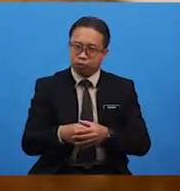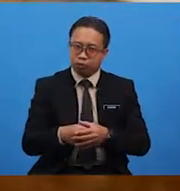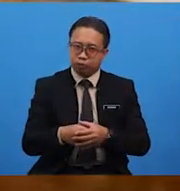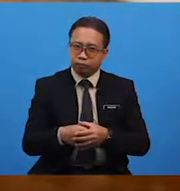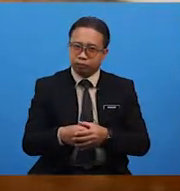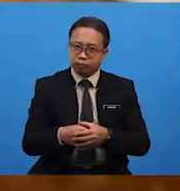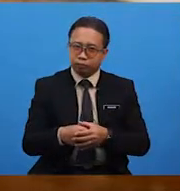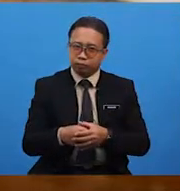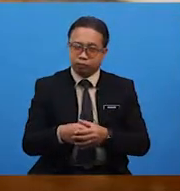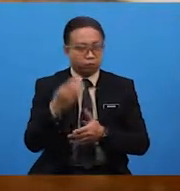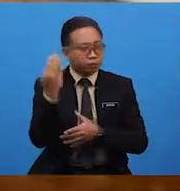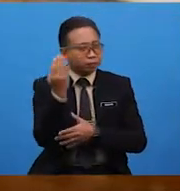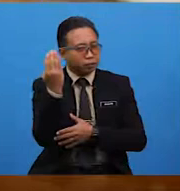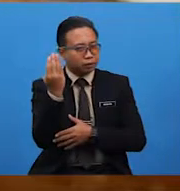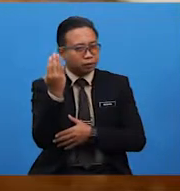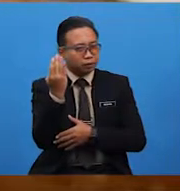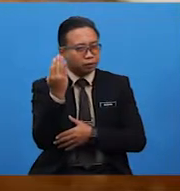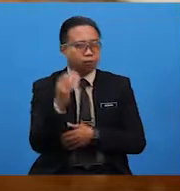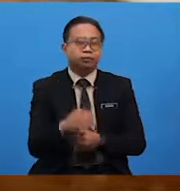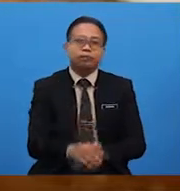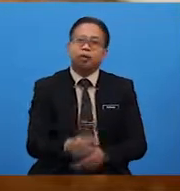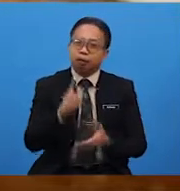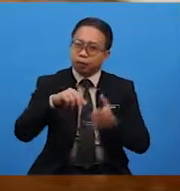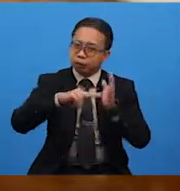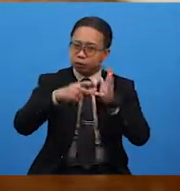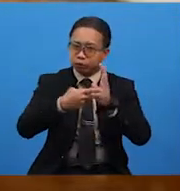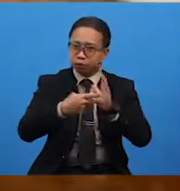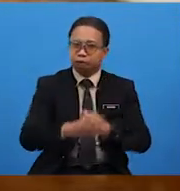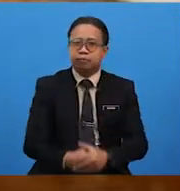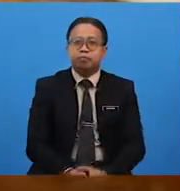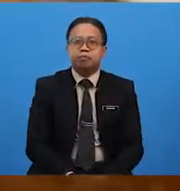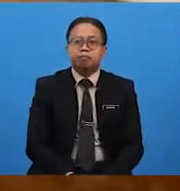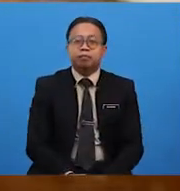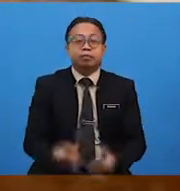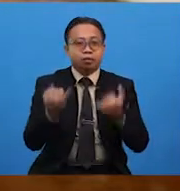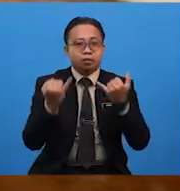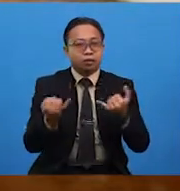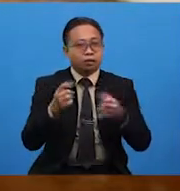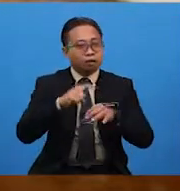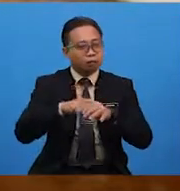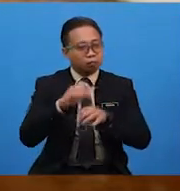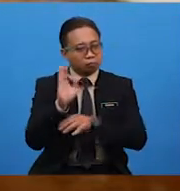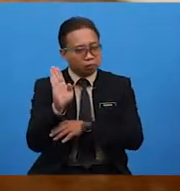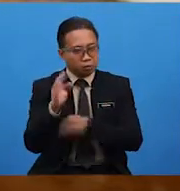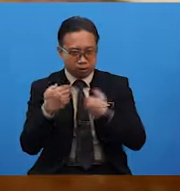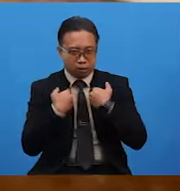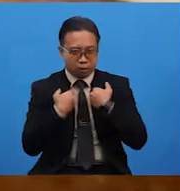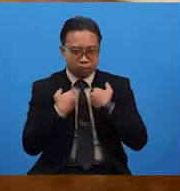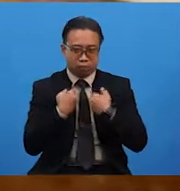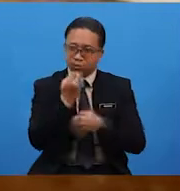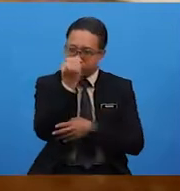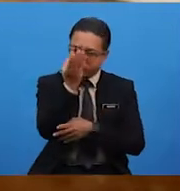jago dan Muhammad terlihat memunculkan hati Zaini sekali kaukus Pitbul jeruk Hai